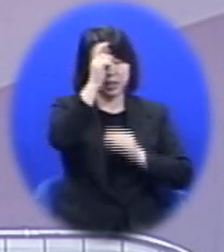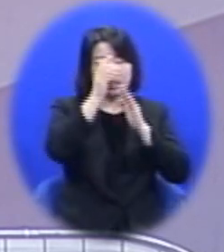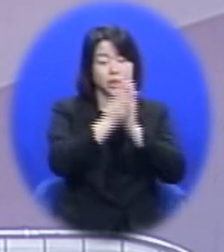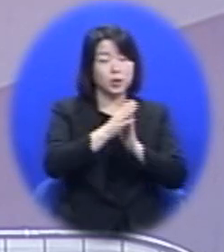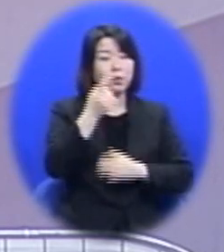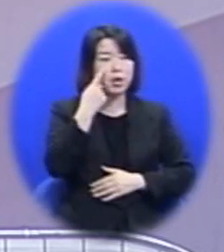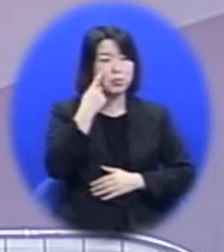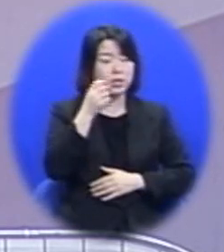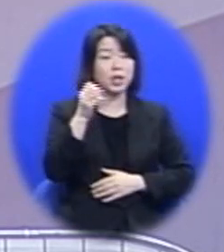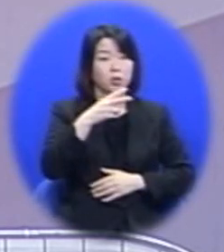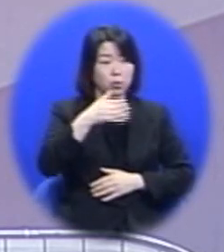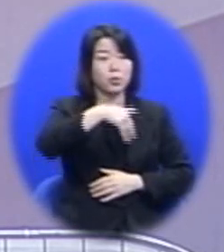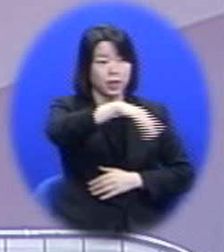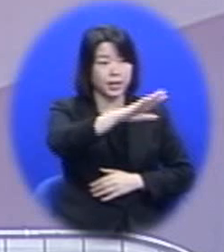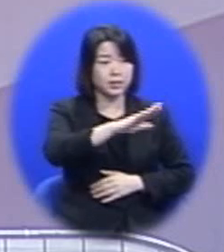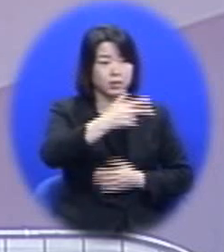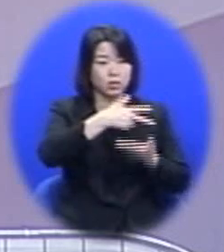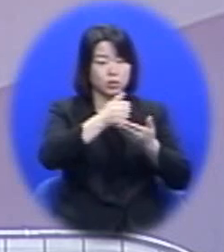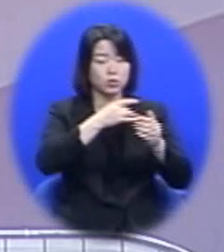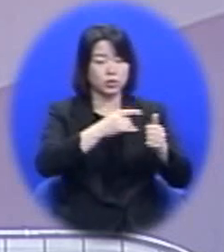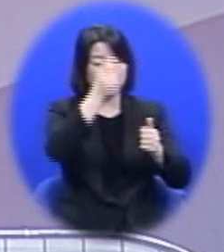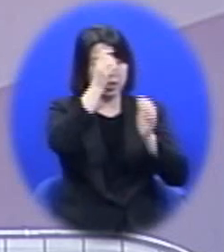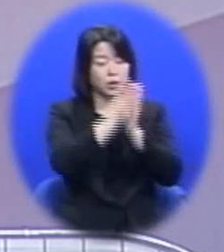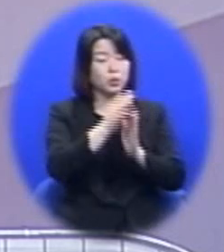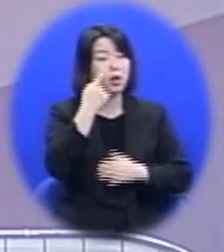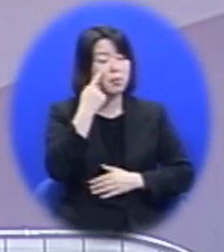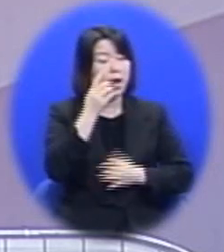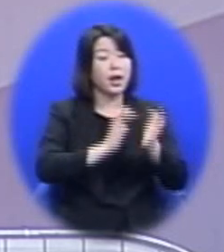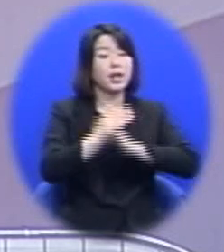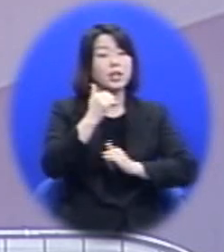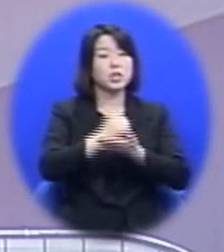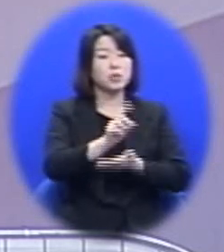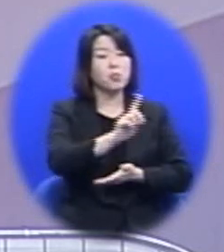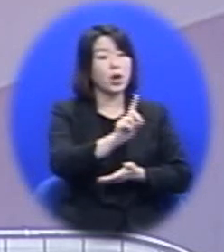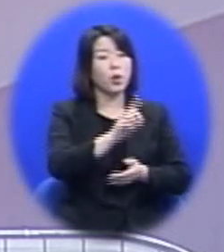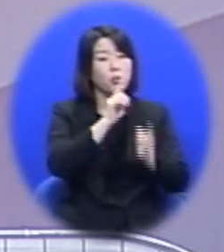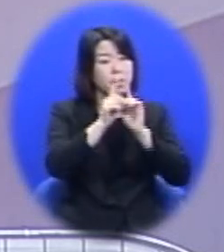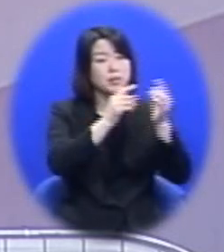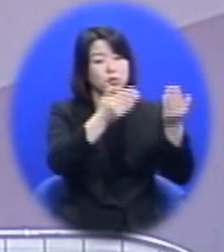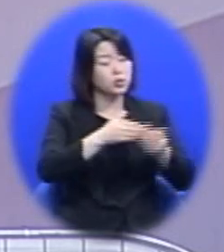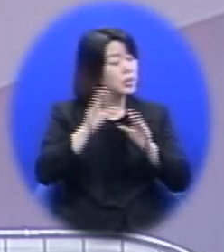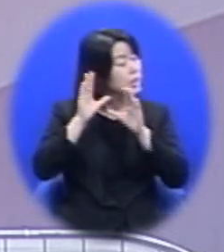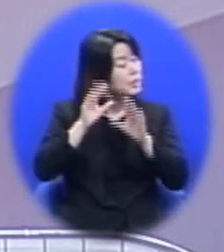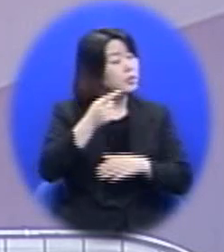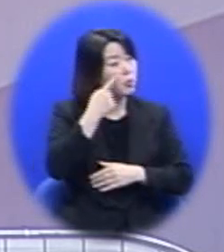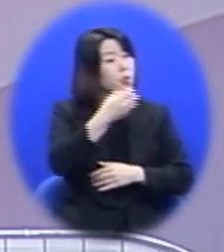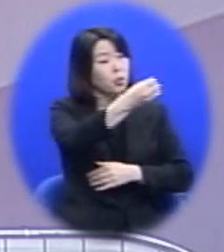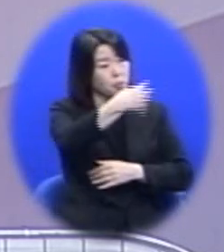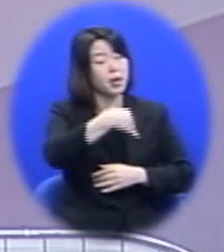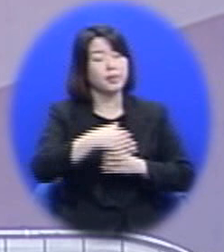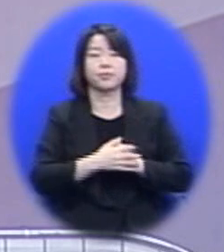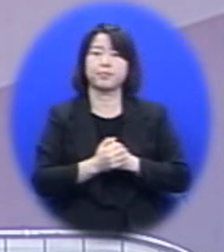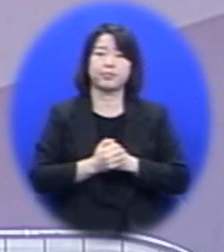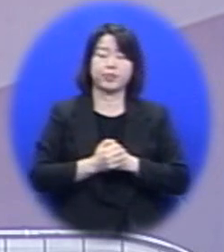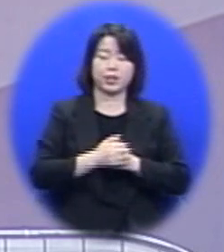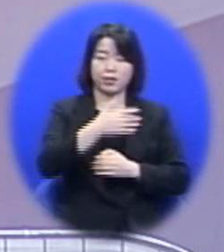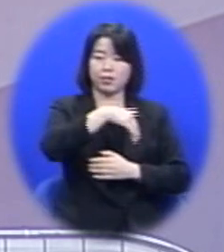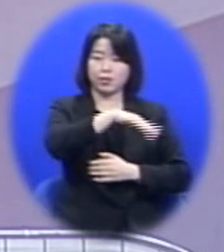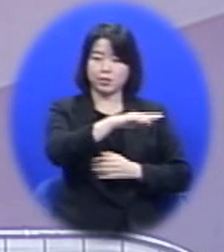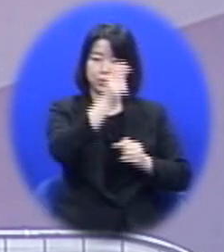너 또 주님께 가서 기도해 봐. 예수님이 뭐라고 하시는지 한번 들어봐. 그랬더니 이 아이가 가서 또 기도를